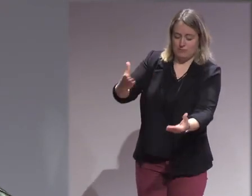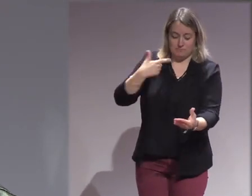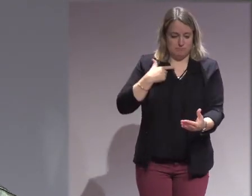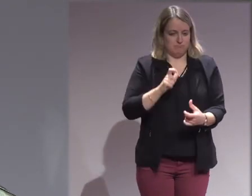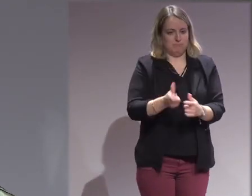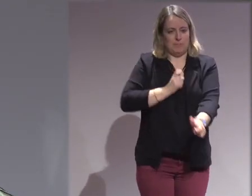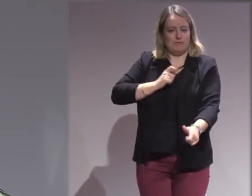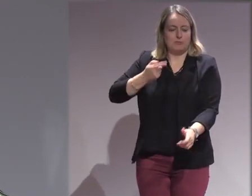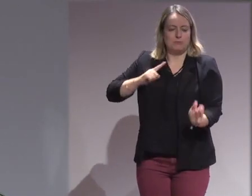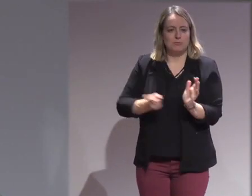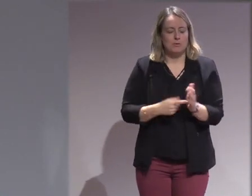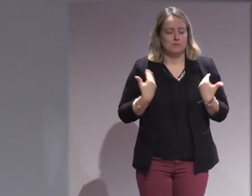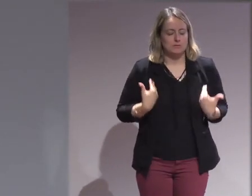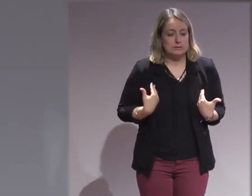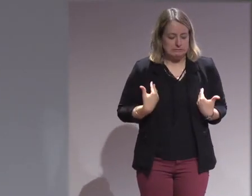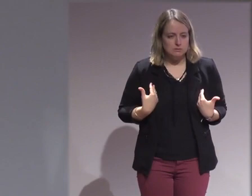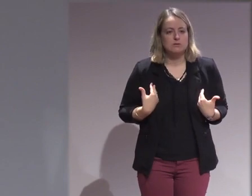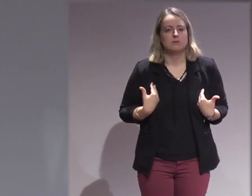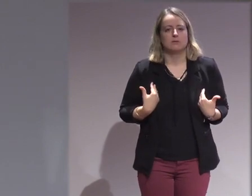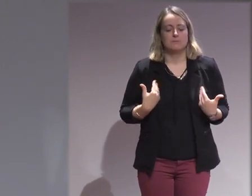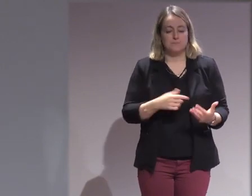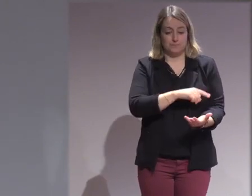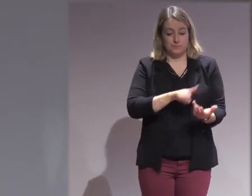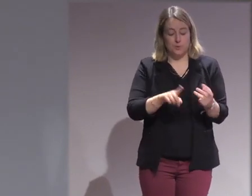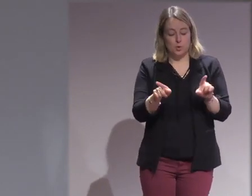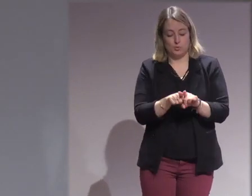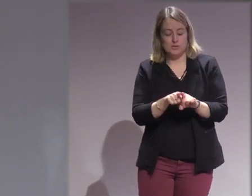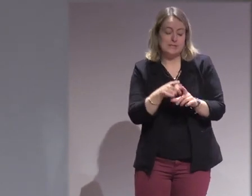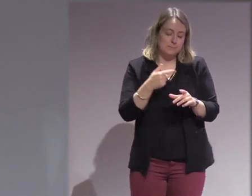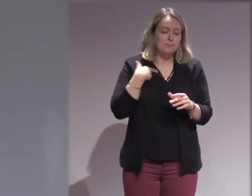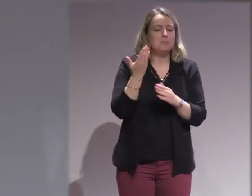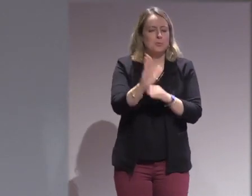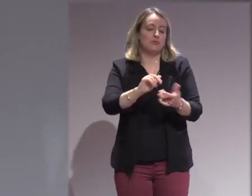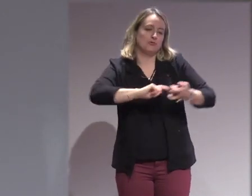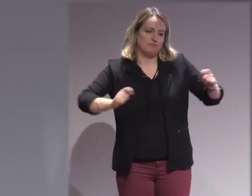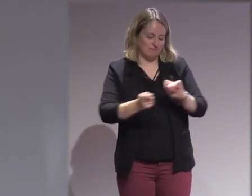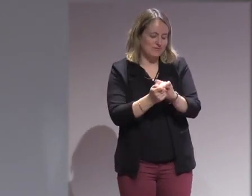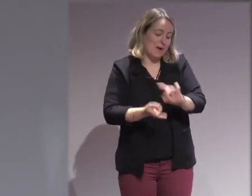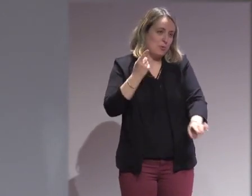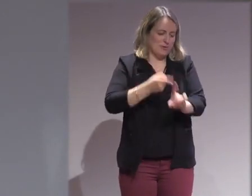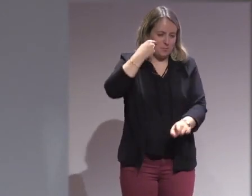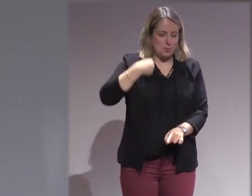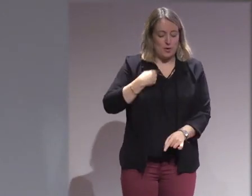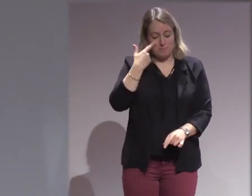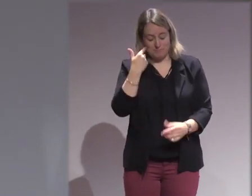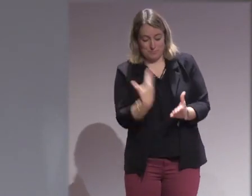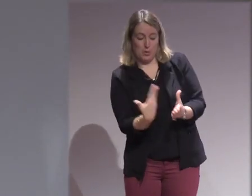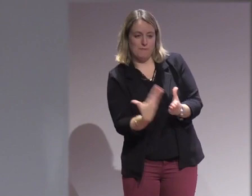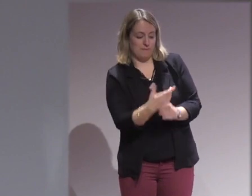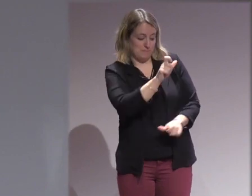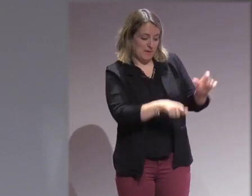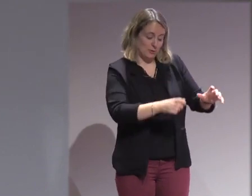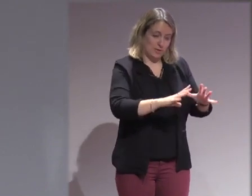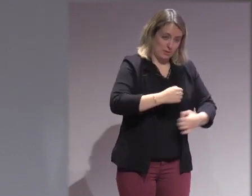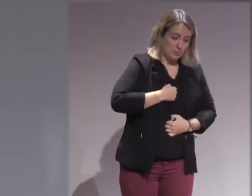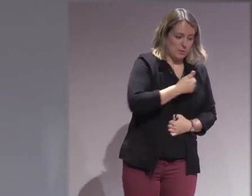Et puis, bah, parce que pour moi, c'est quand même important de montrer que les choses ont changé et que les personnes adoptées ont réussi, ou en tout cas sont en train de se réapproprier la narration. Donc